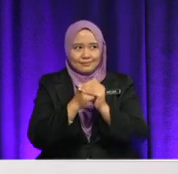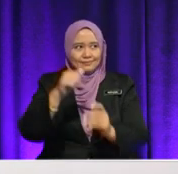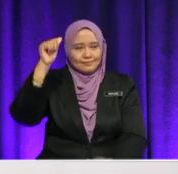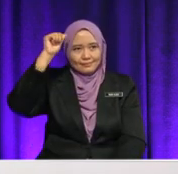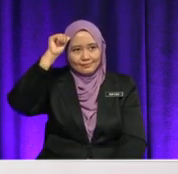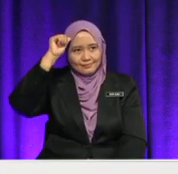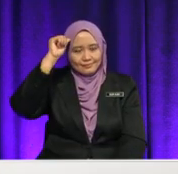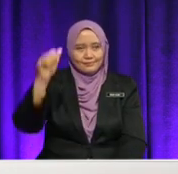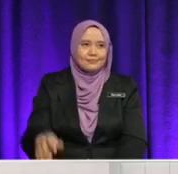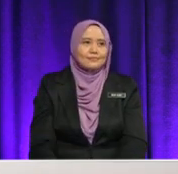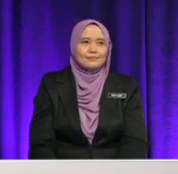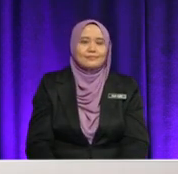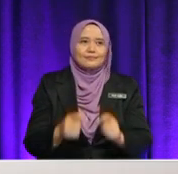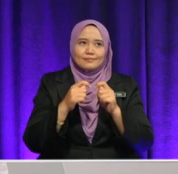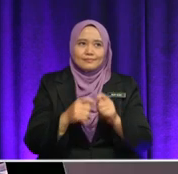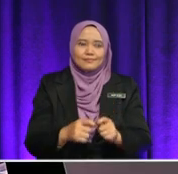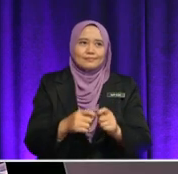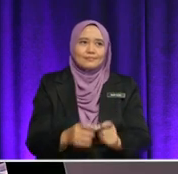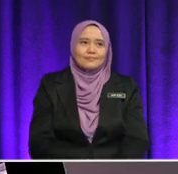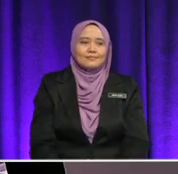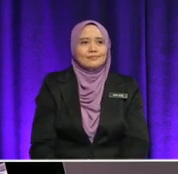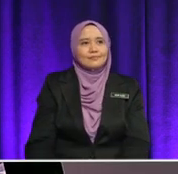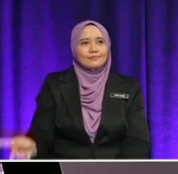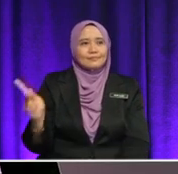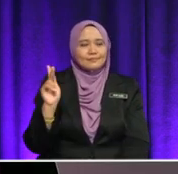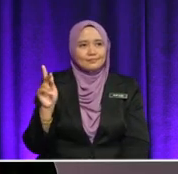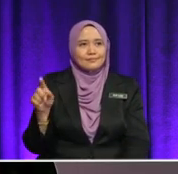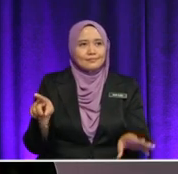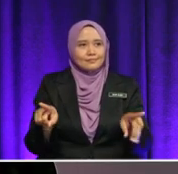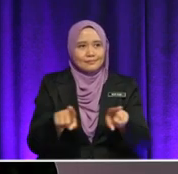dengan beli pantun dan jawaban